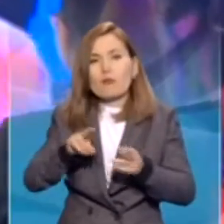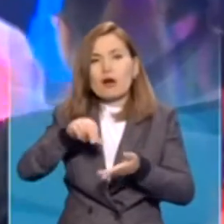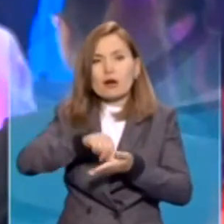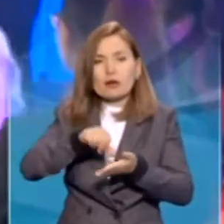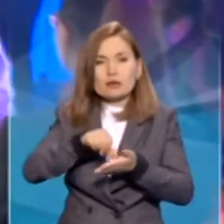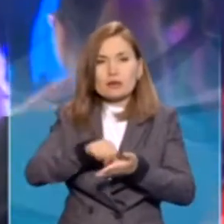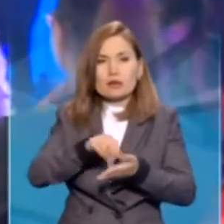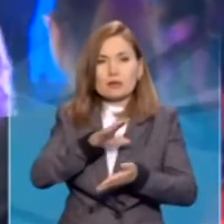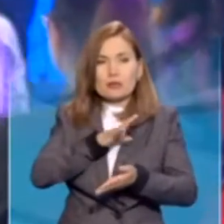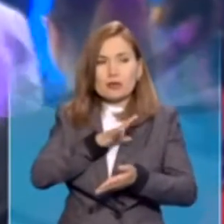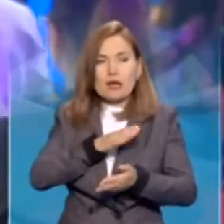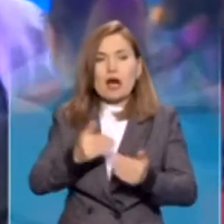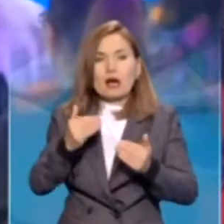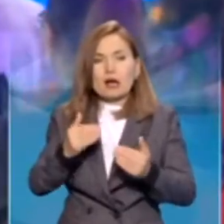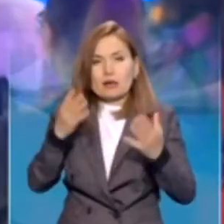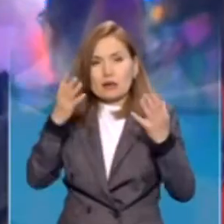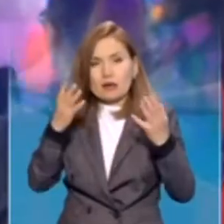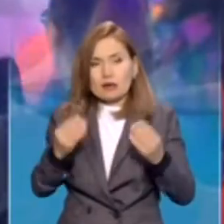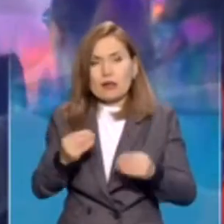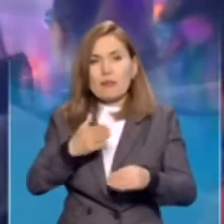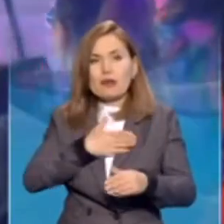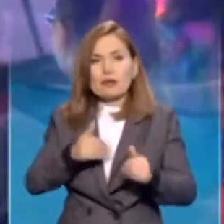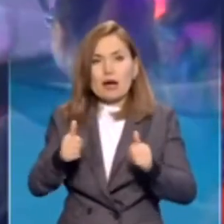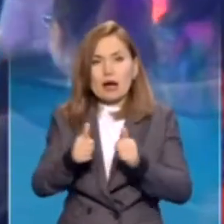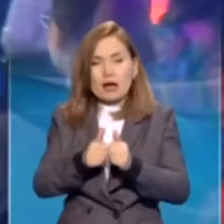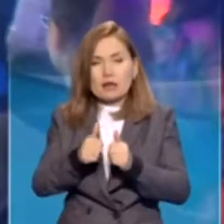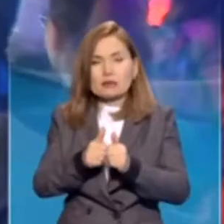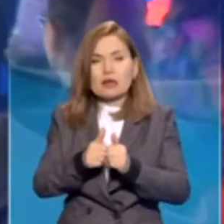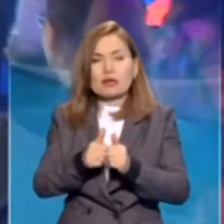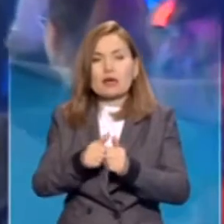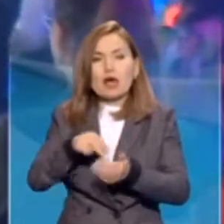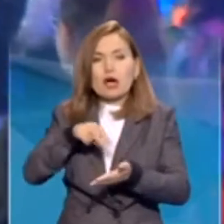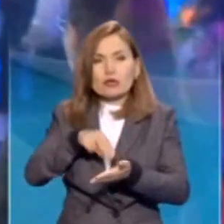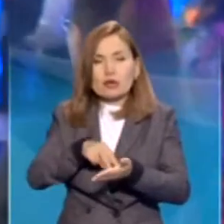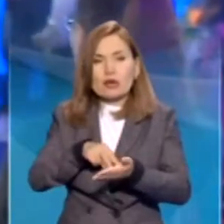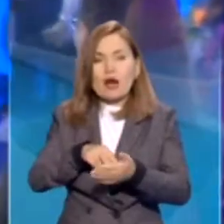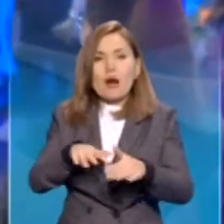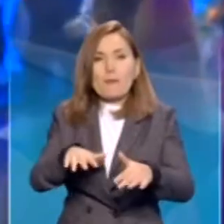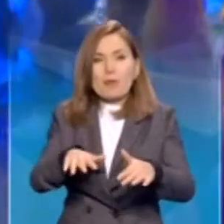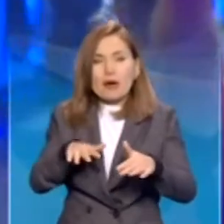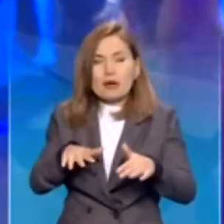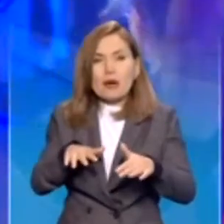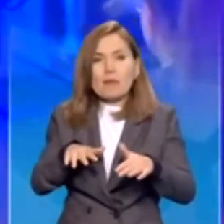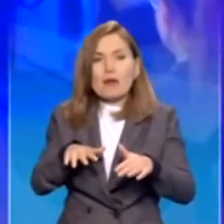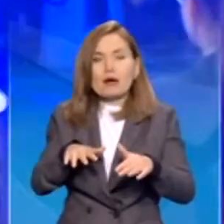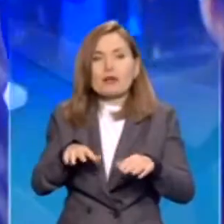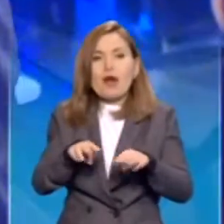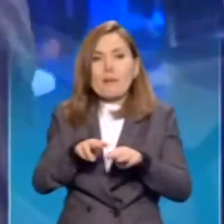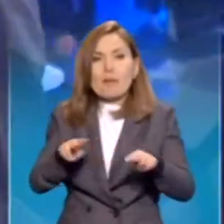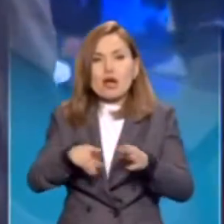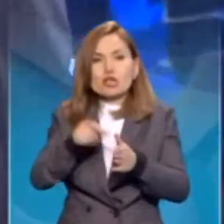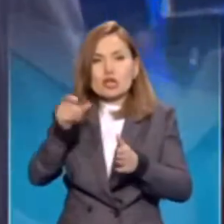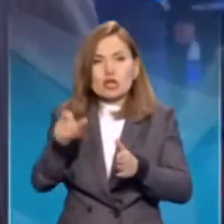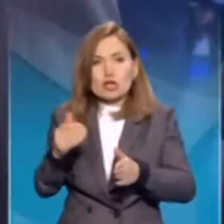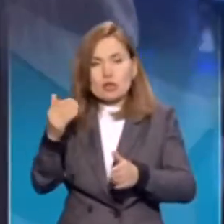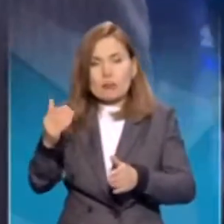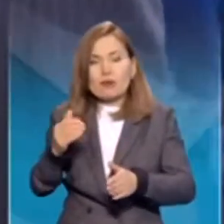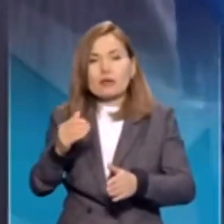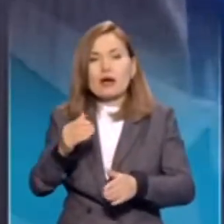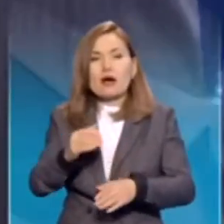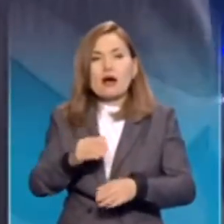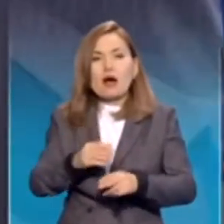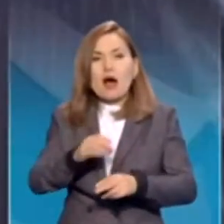kelip qatısıp otır dep. Däl qazır meniñ qasımda parlament majlisiñ deputatı Amanjol Altayev mırza tur, hoş geldiñiz Amanjol Desenbay. Assalamu